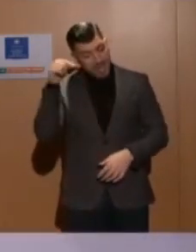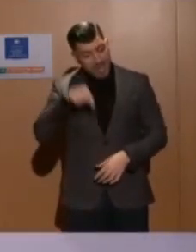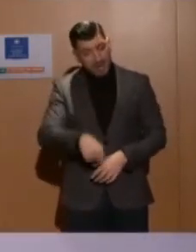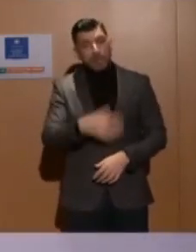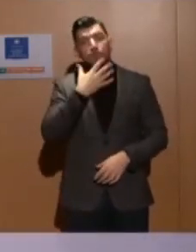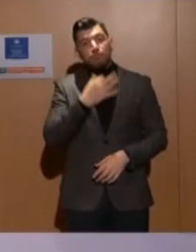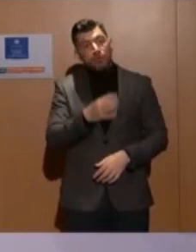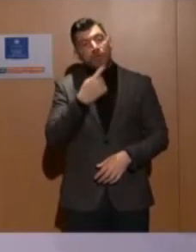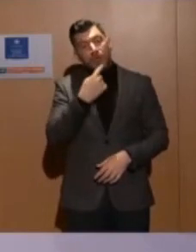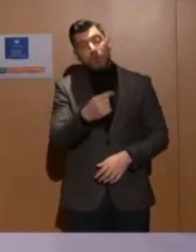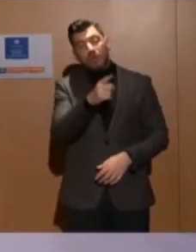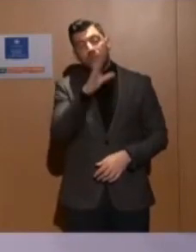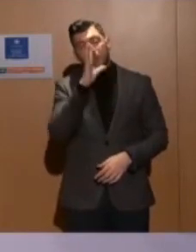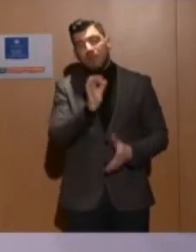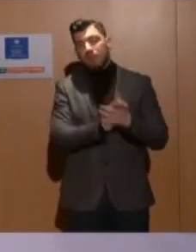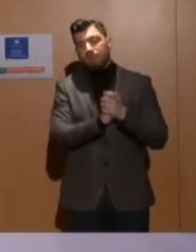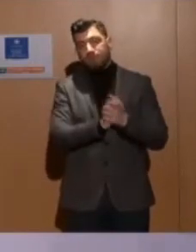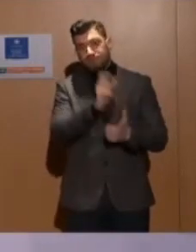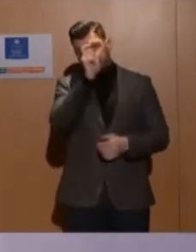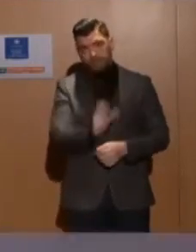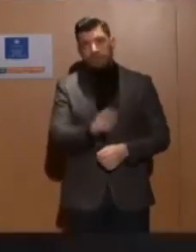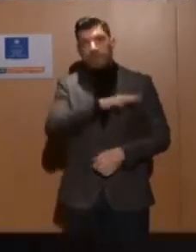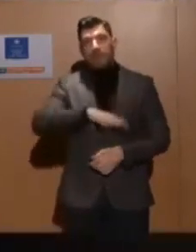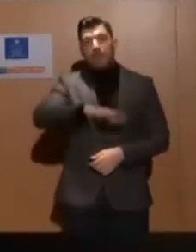να γίνεται, αγαπητέ Γιώργο Πατούλη. Ευχαριστούμε.